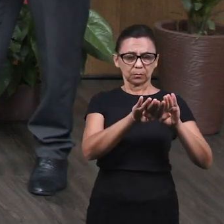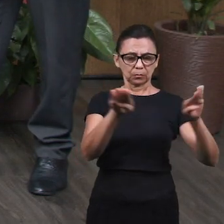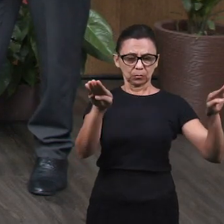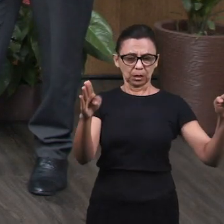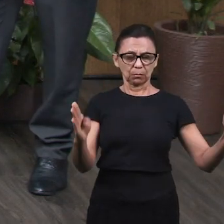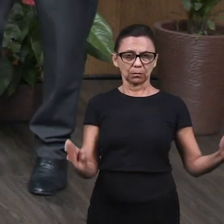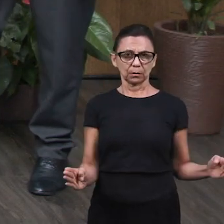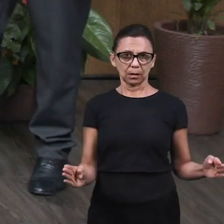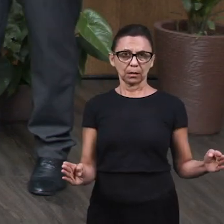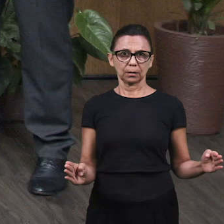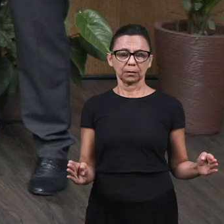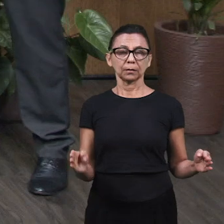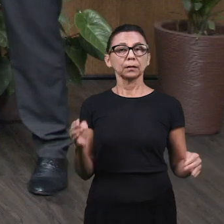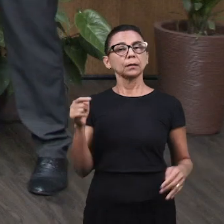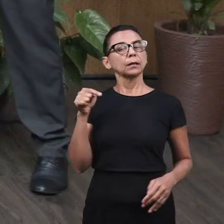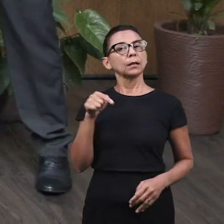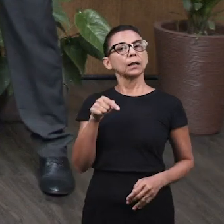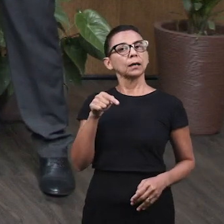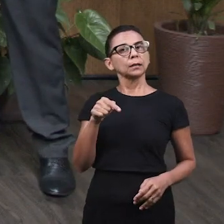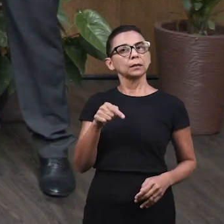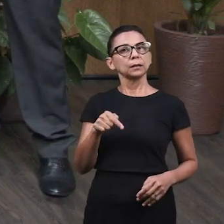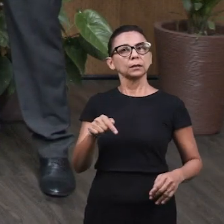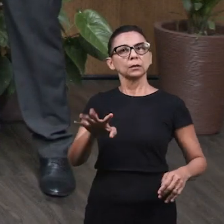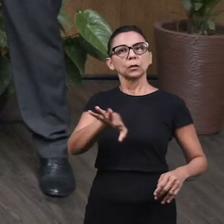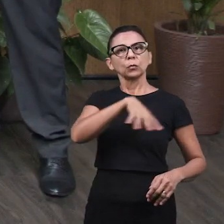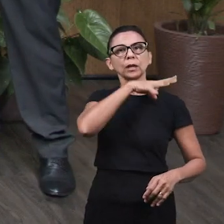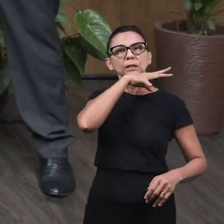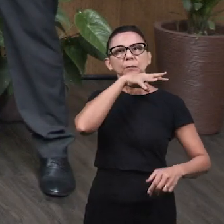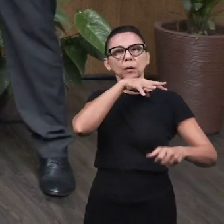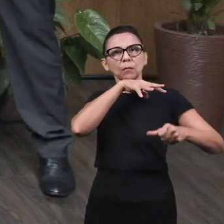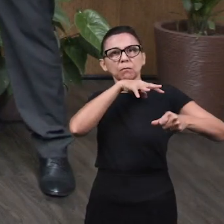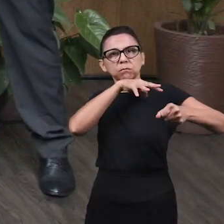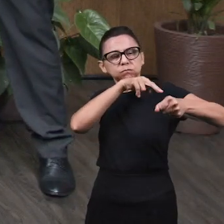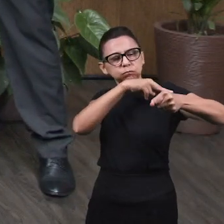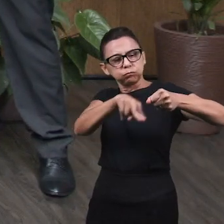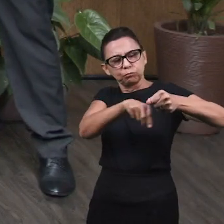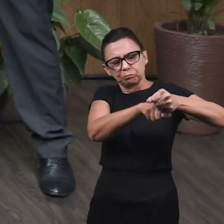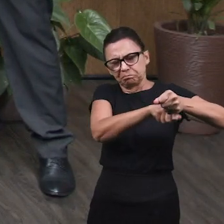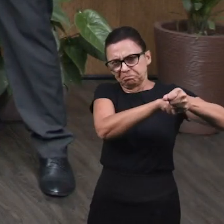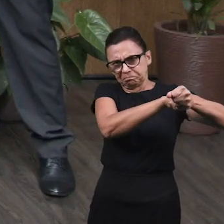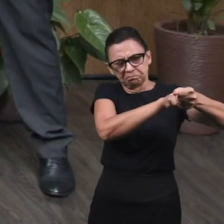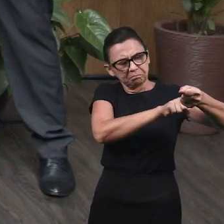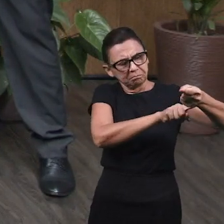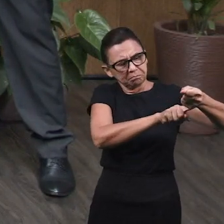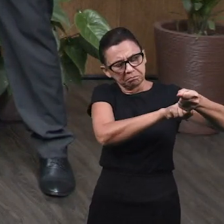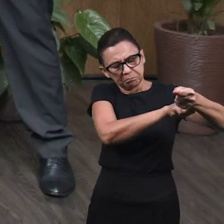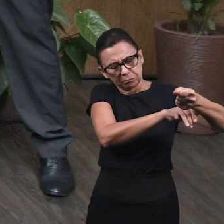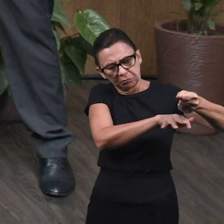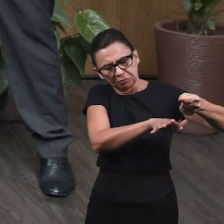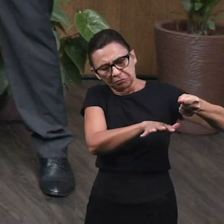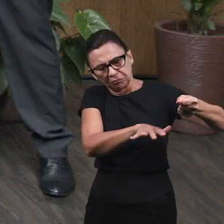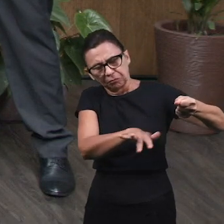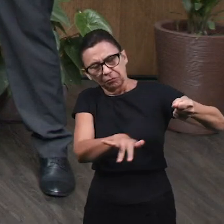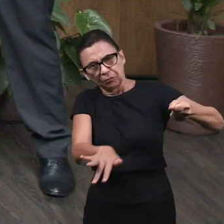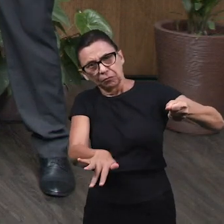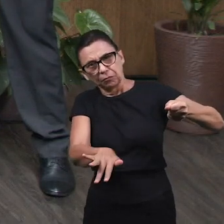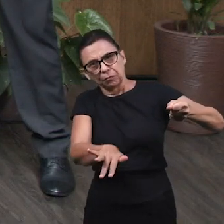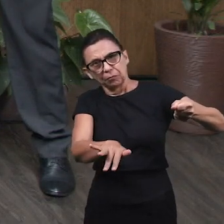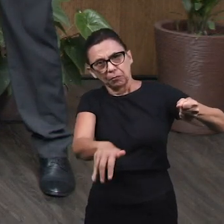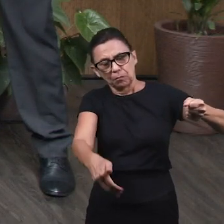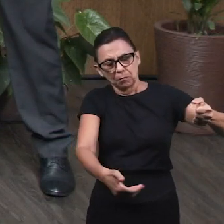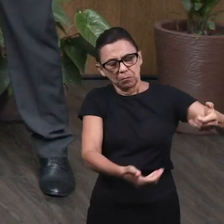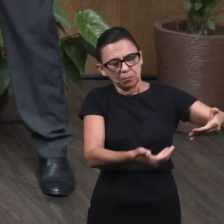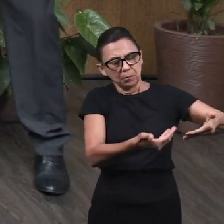le sang de la victime. Pourquoi? Pour le pardon des péchés. De la même manière que